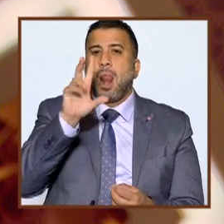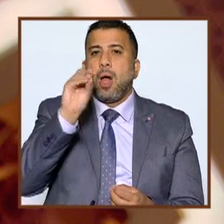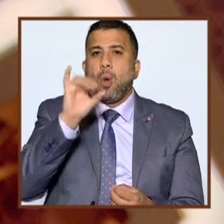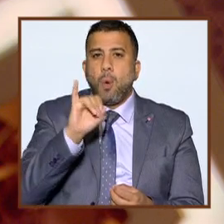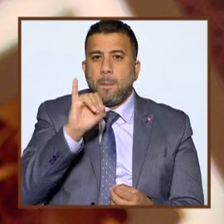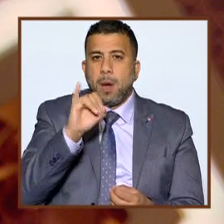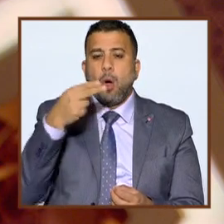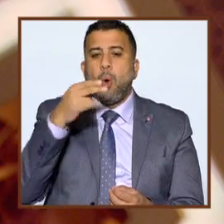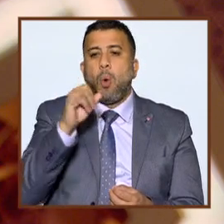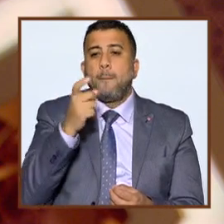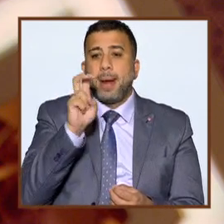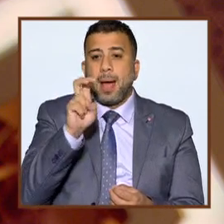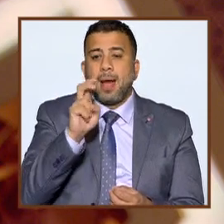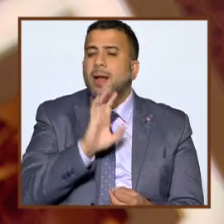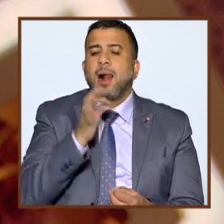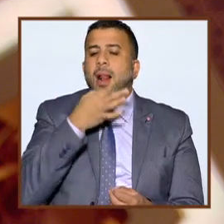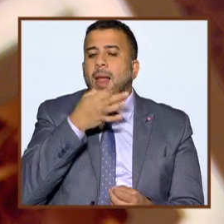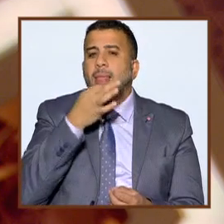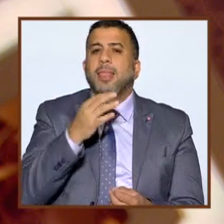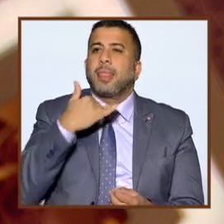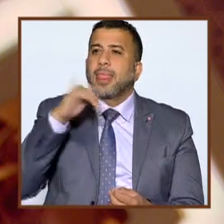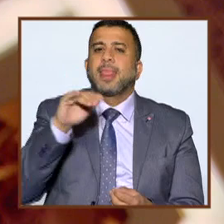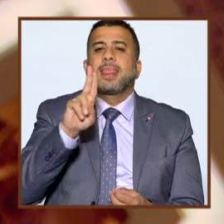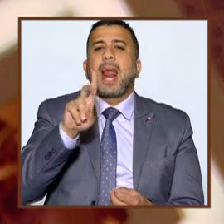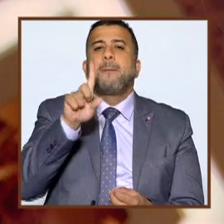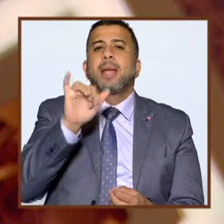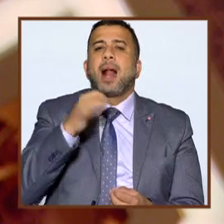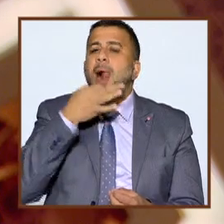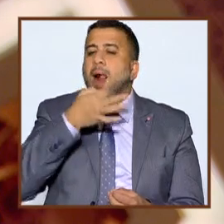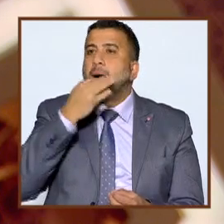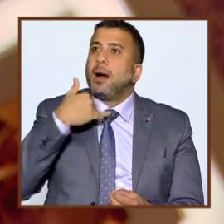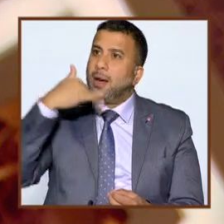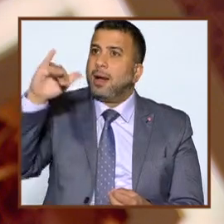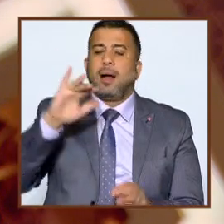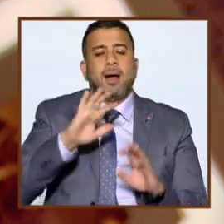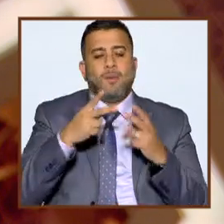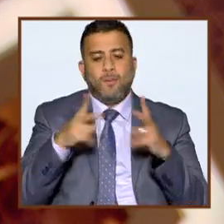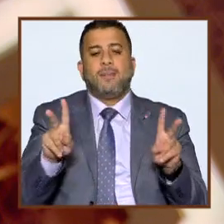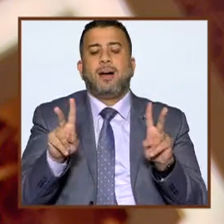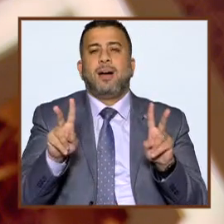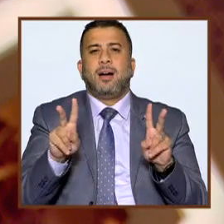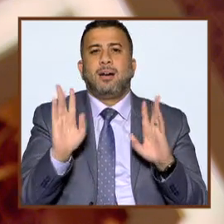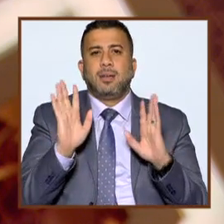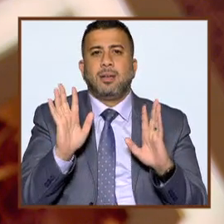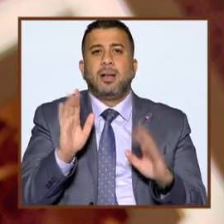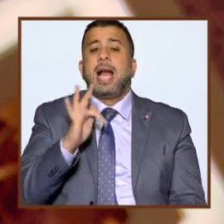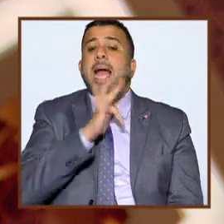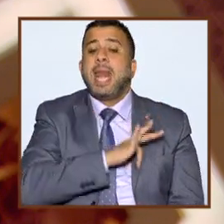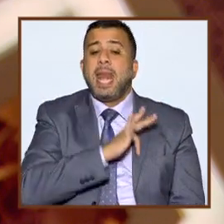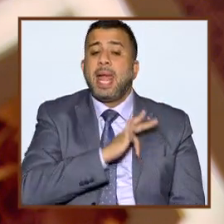هذا ليست نية، وإنما هذه تلبية، تسمى تلبية لتمييز النسك، وأما النية محلها